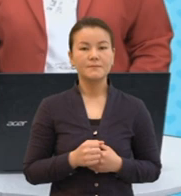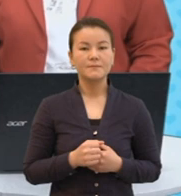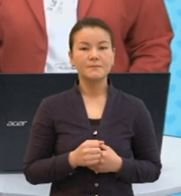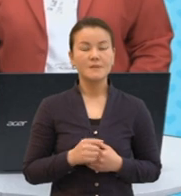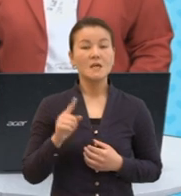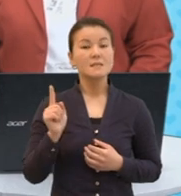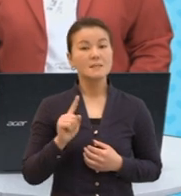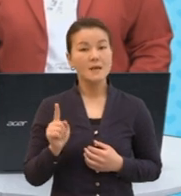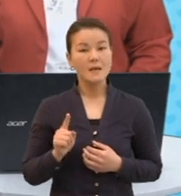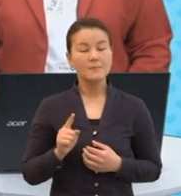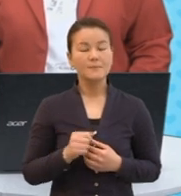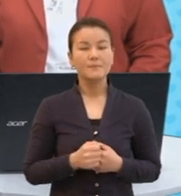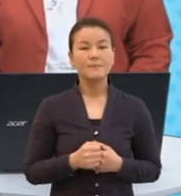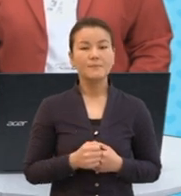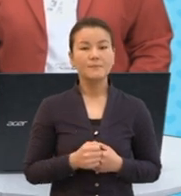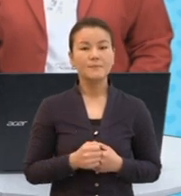З,